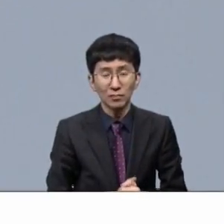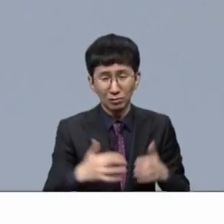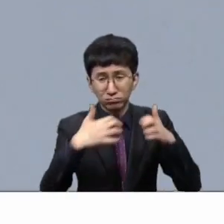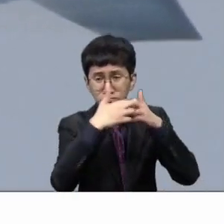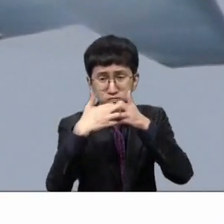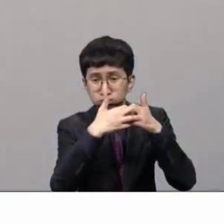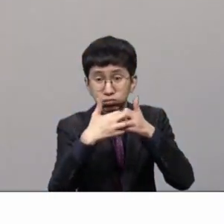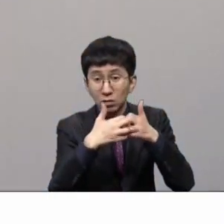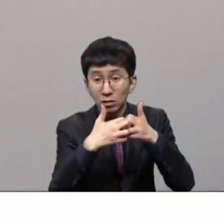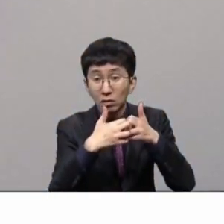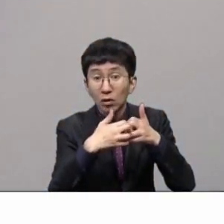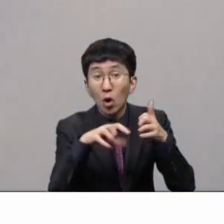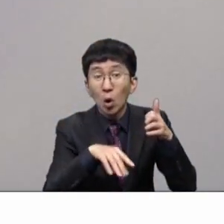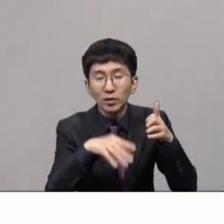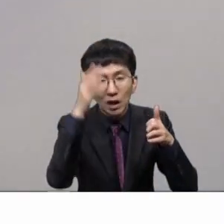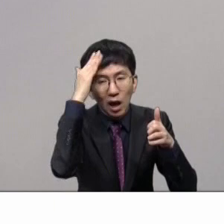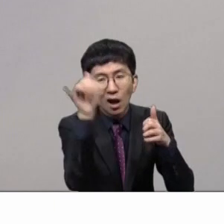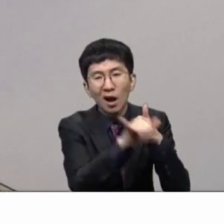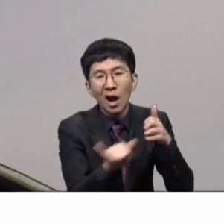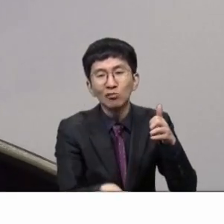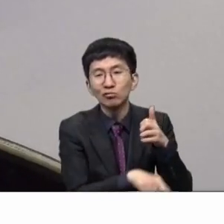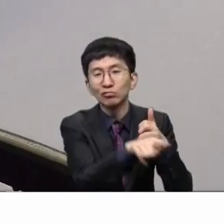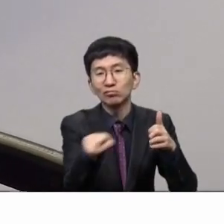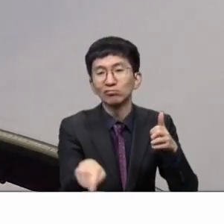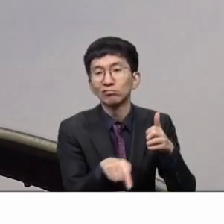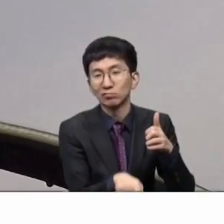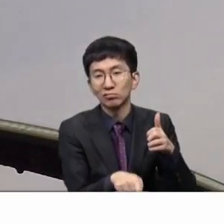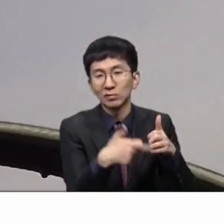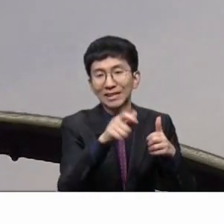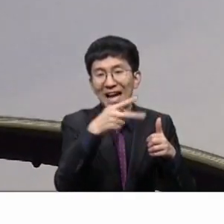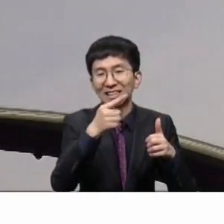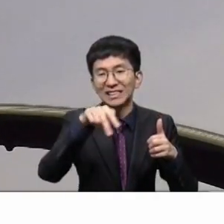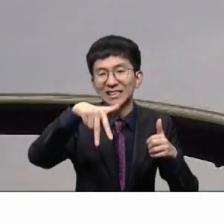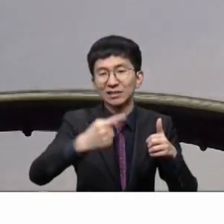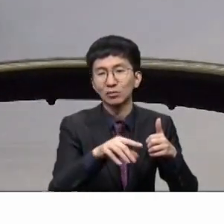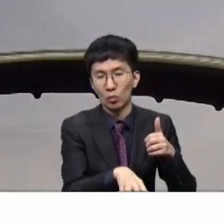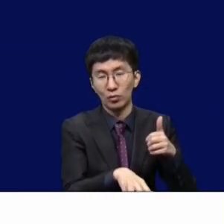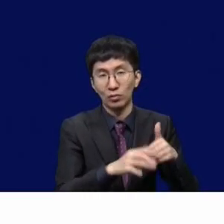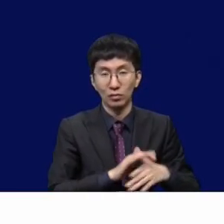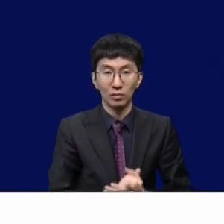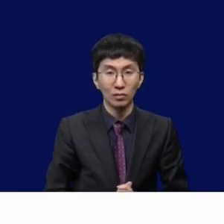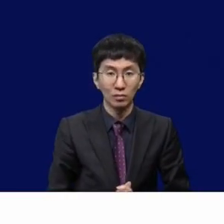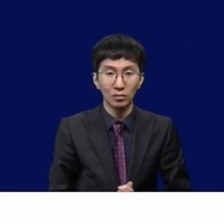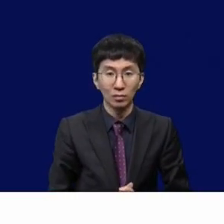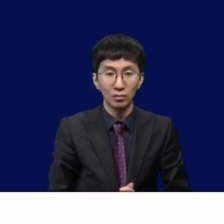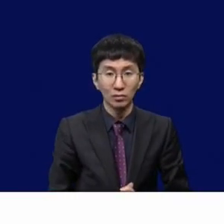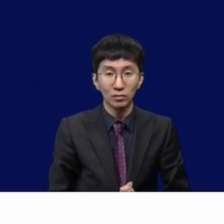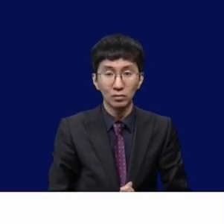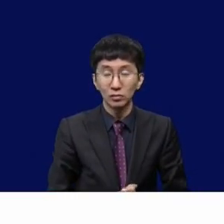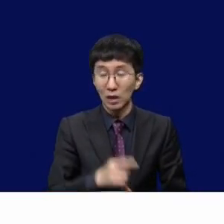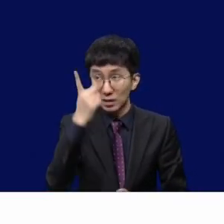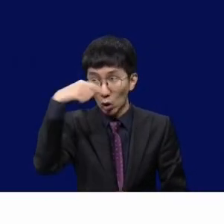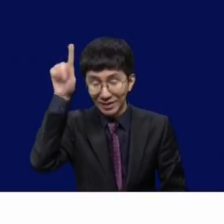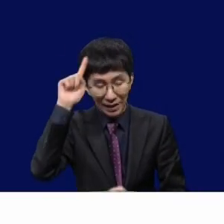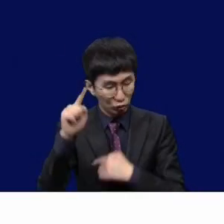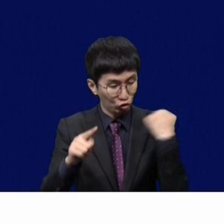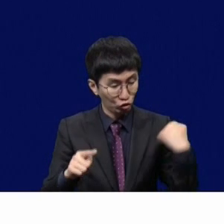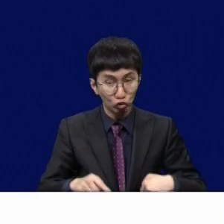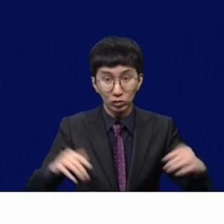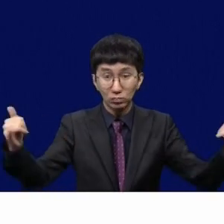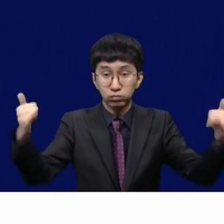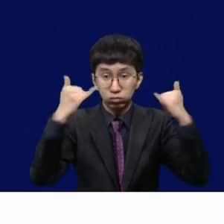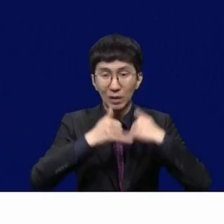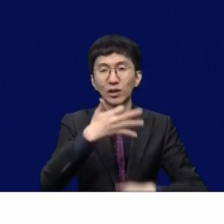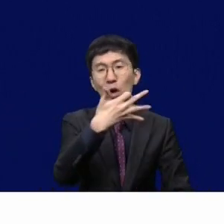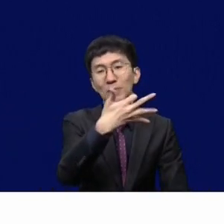신경전 한복판에 우리 방공식별구역 카디즈가 있다는 겁니다. 중국과 러시아 군용기 19대는